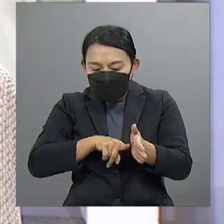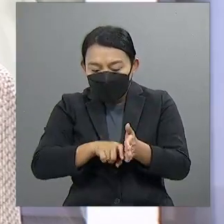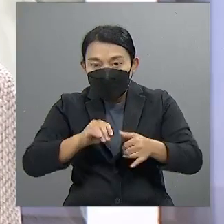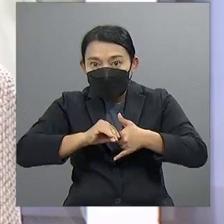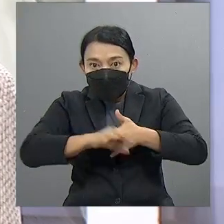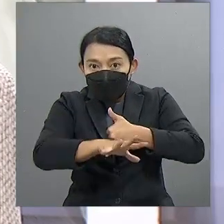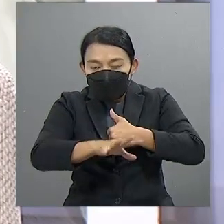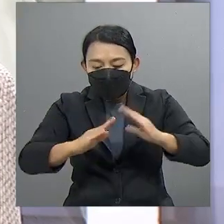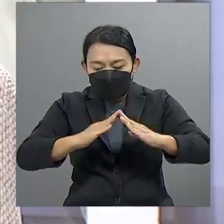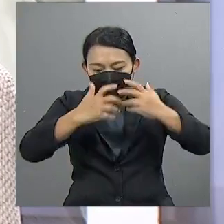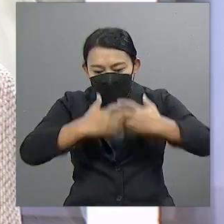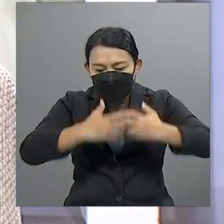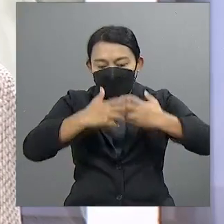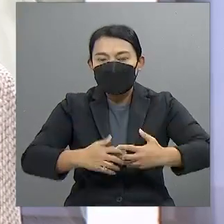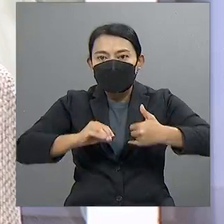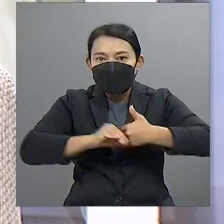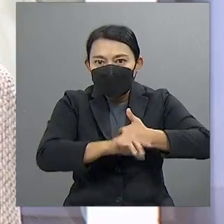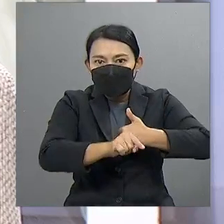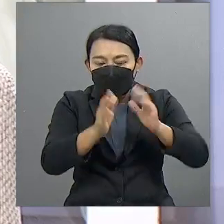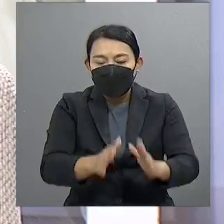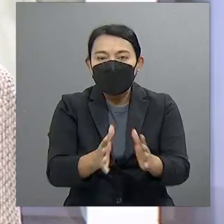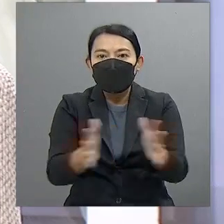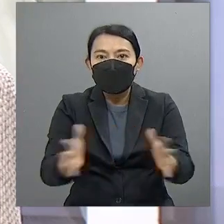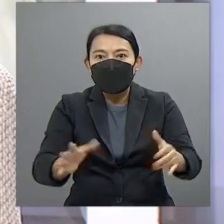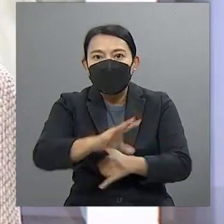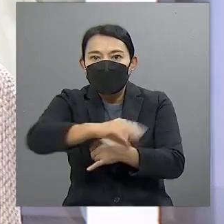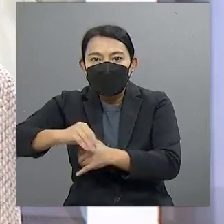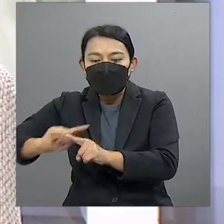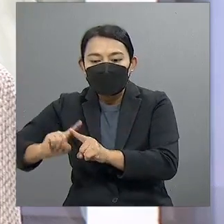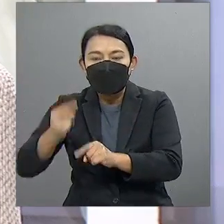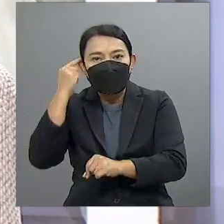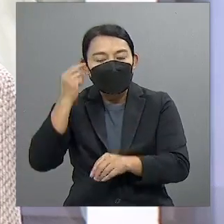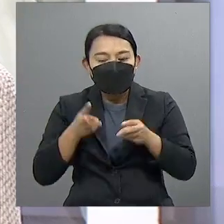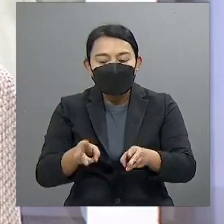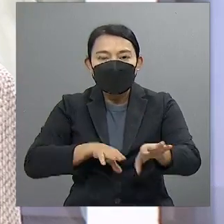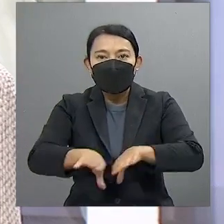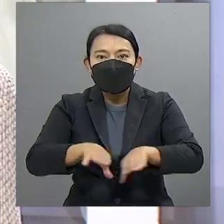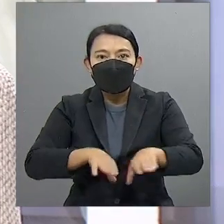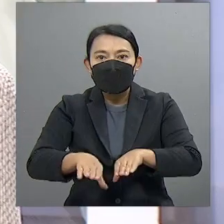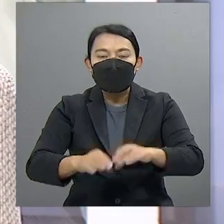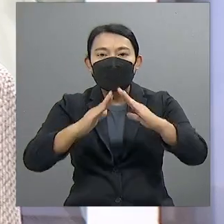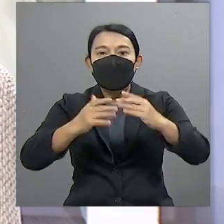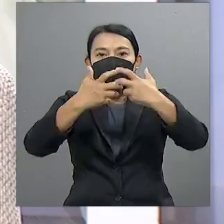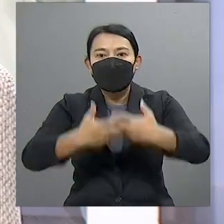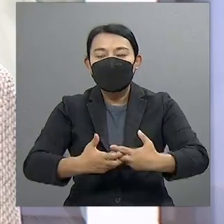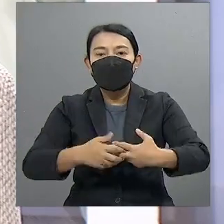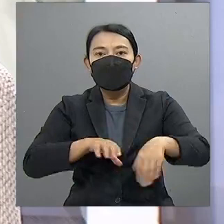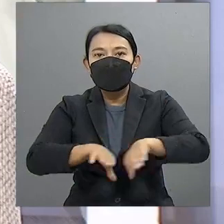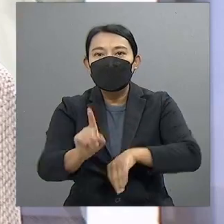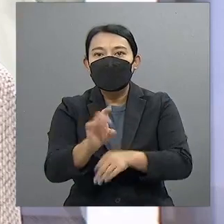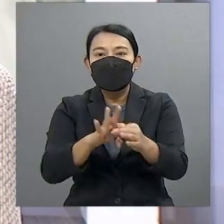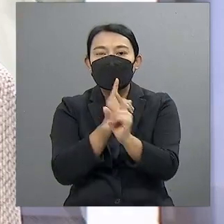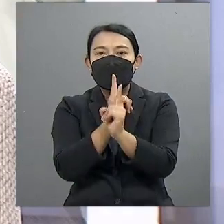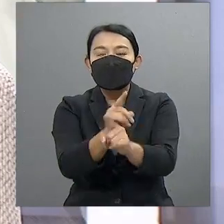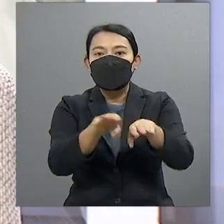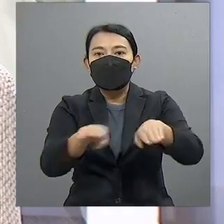าหกรรมแล้วมีผู้ติดเชื้อจำนวนมากๆวิธีการจัดการของโรงงานเนี่ยควรจะต้องทำอย่างไรให้ได้ตามมาตรฐานสากลจะต้องจั